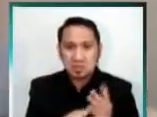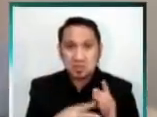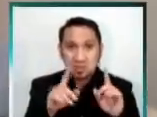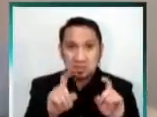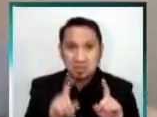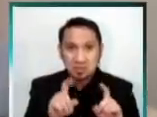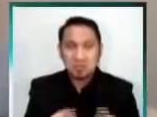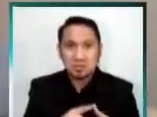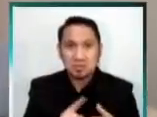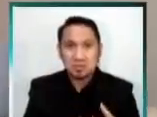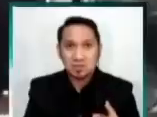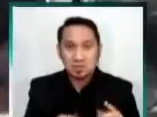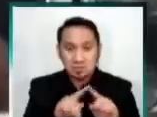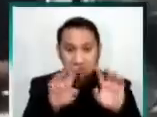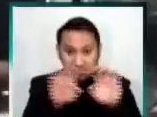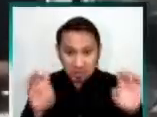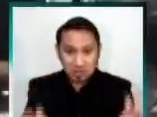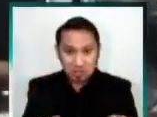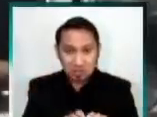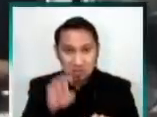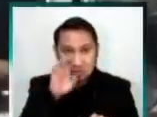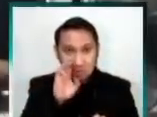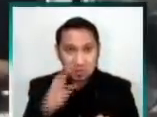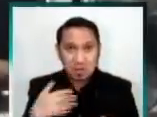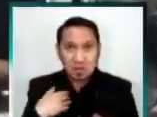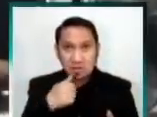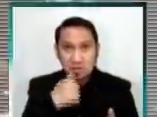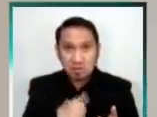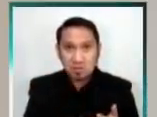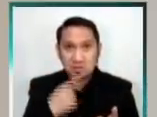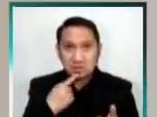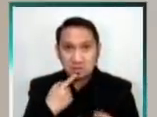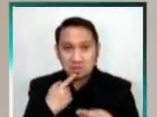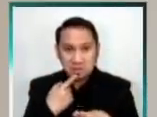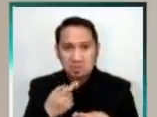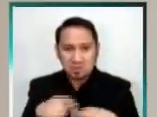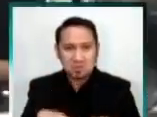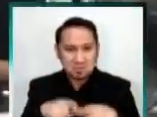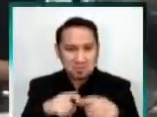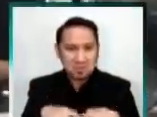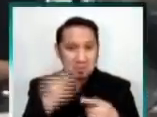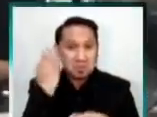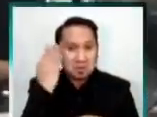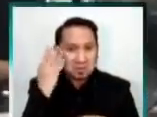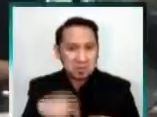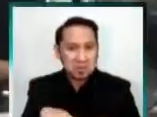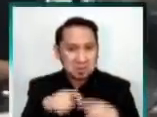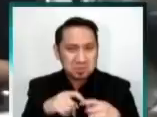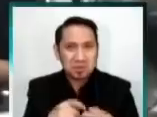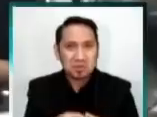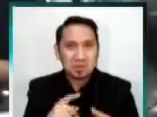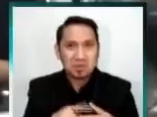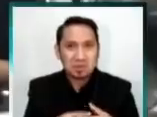Elaine ang isang brown envelope na naglalaman daw ng letter na nagsasabing suspended siya mula sa universidad. Niyakap pa nga siya ng